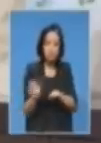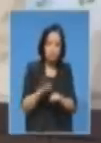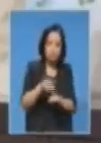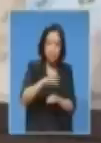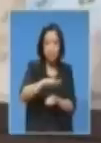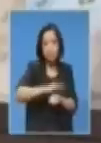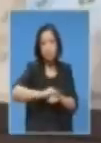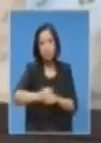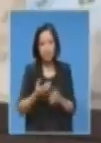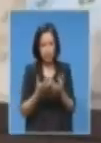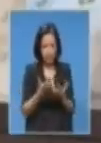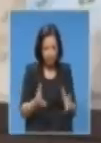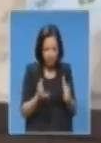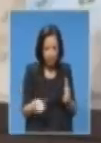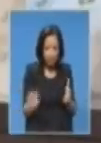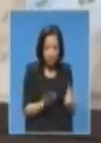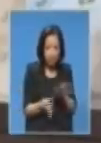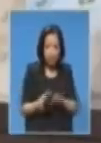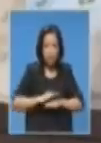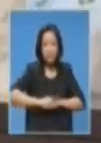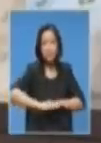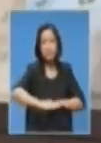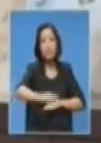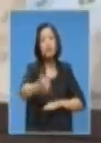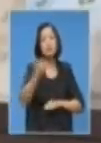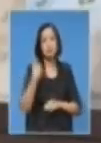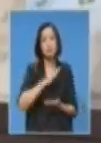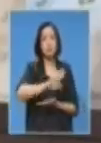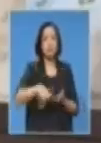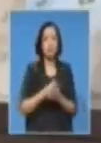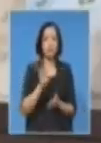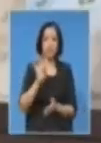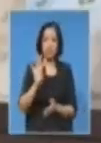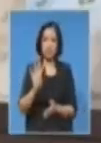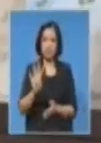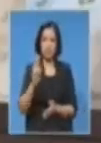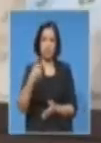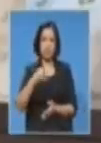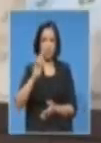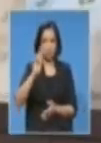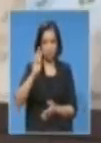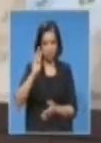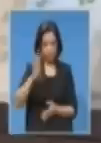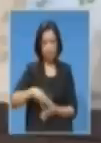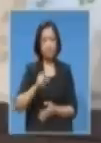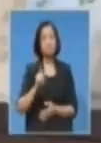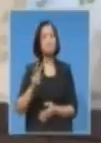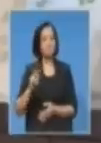พวกนี้เล็กๆน้อยๆเพื่อให้คืนสภาพเดิมนะครับทั้งหมด 46,000 กิโลเมตรนั้นทำอยู่ตลอดครับ